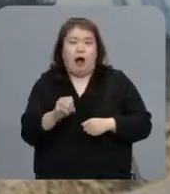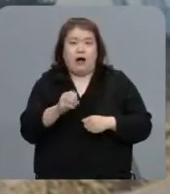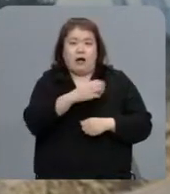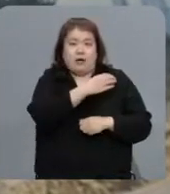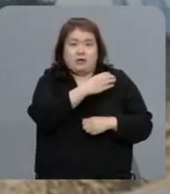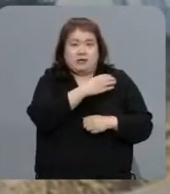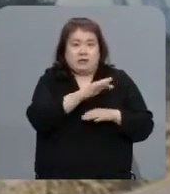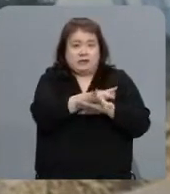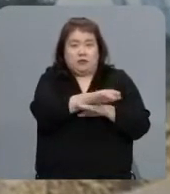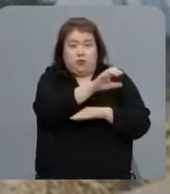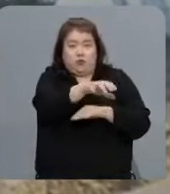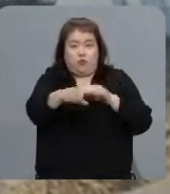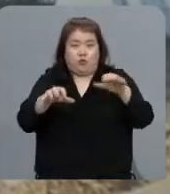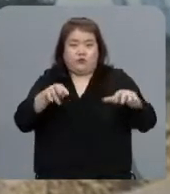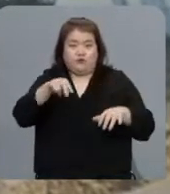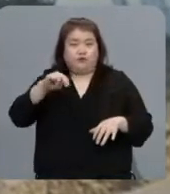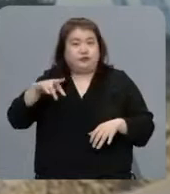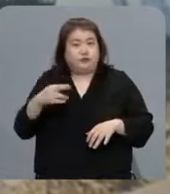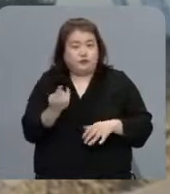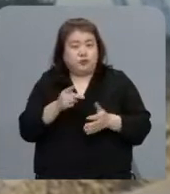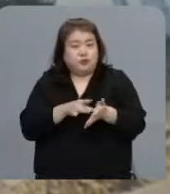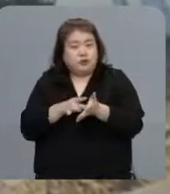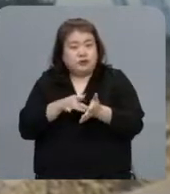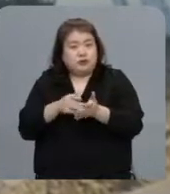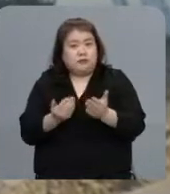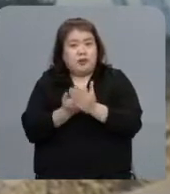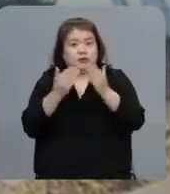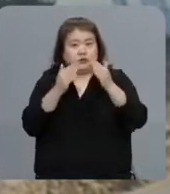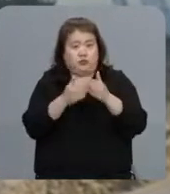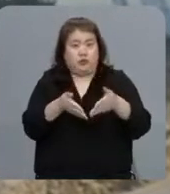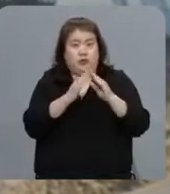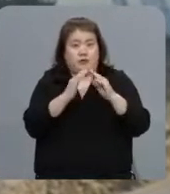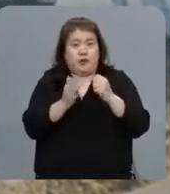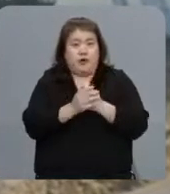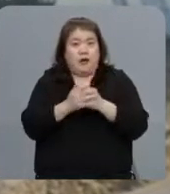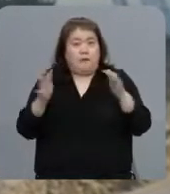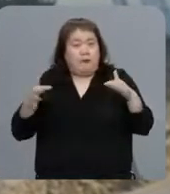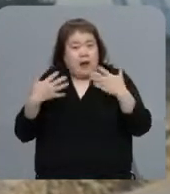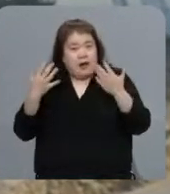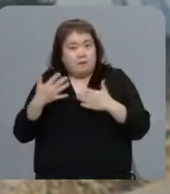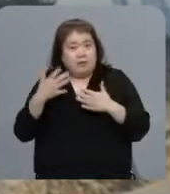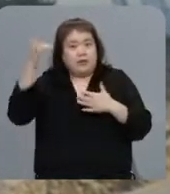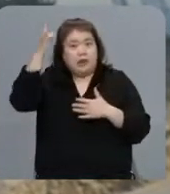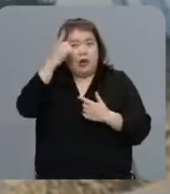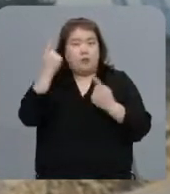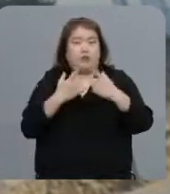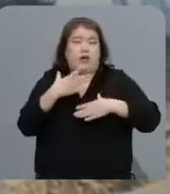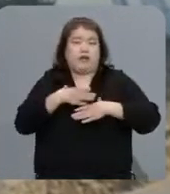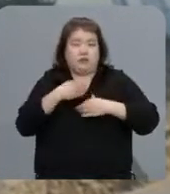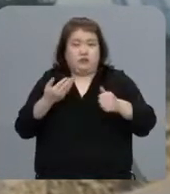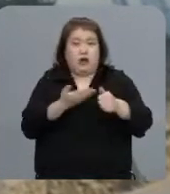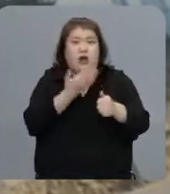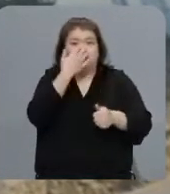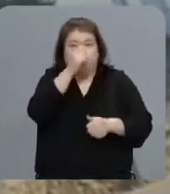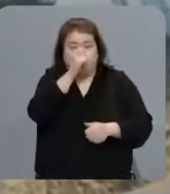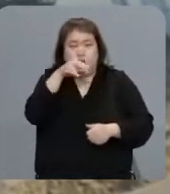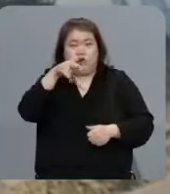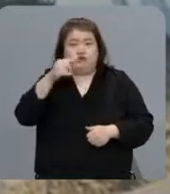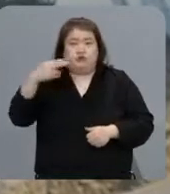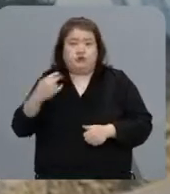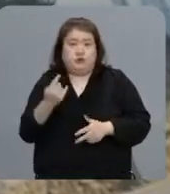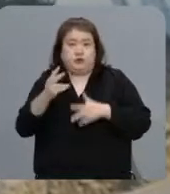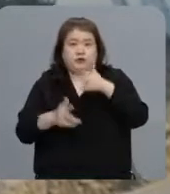연료전지 발전 수가 들어선다고 합니다 아 폭력이나 태양광 보다 안정적으로 에너지를 공급할 수 있고 수 산업생태계